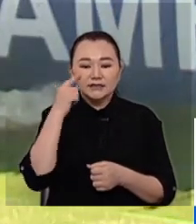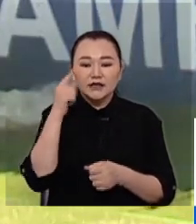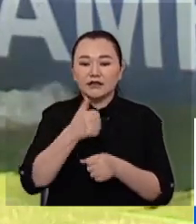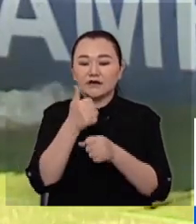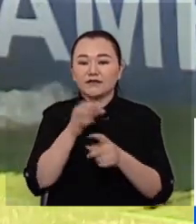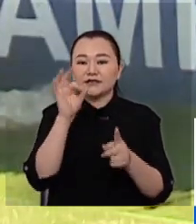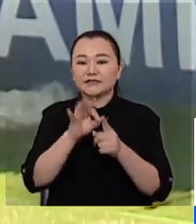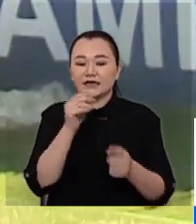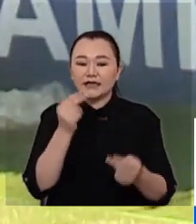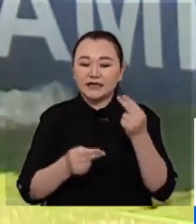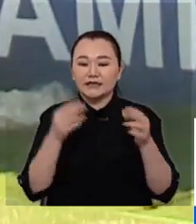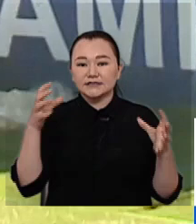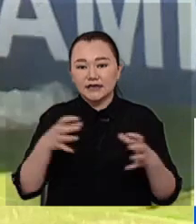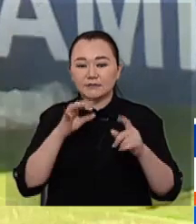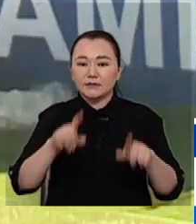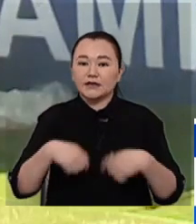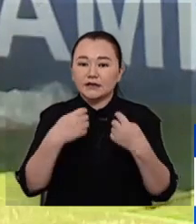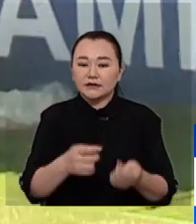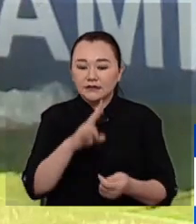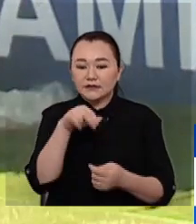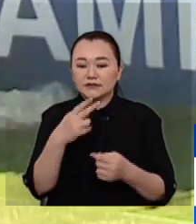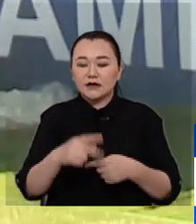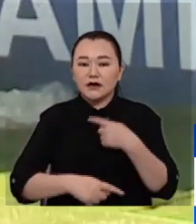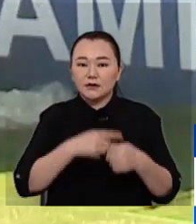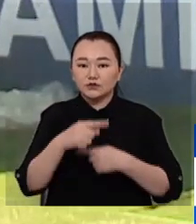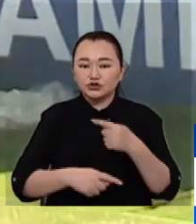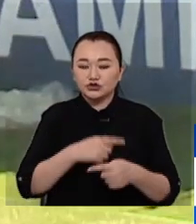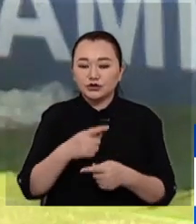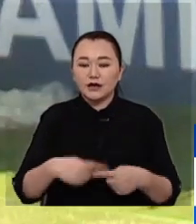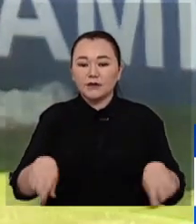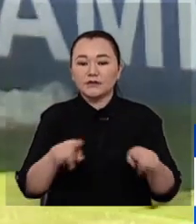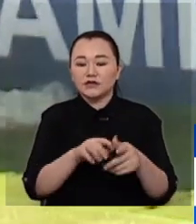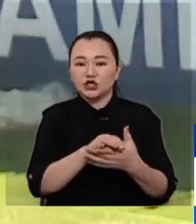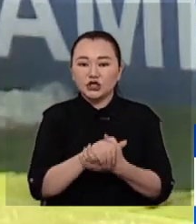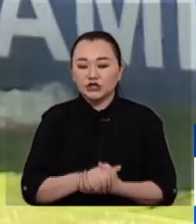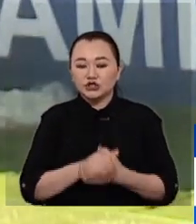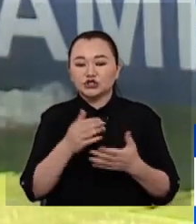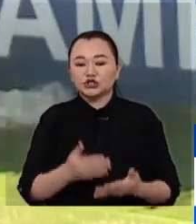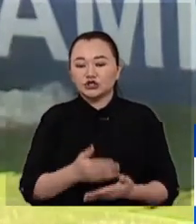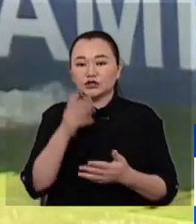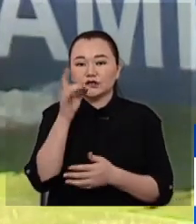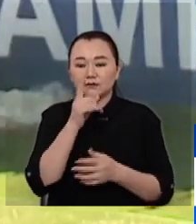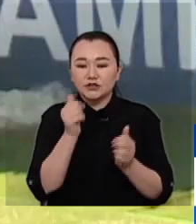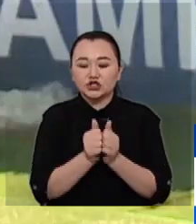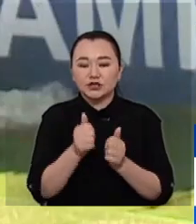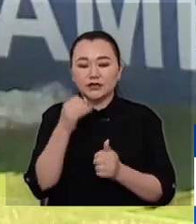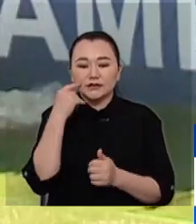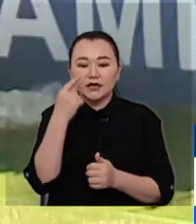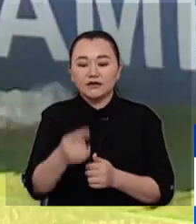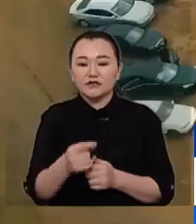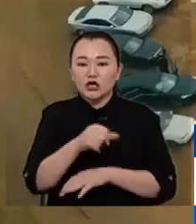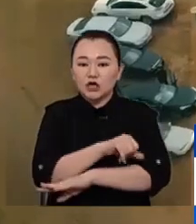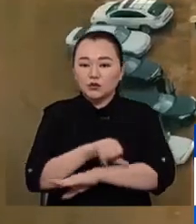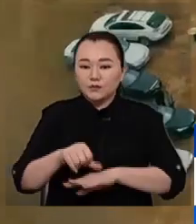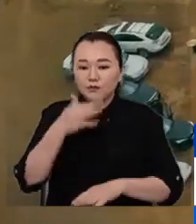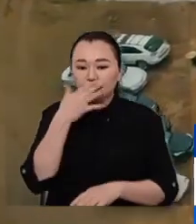цель игр – сохранить и передать национальные обычаи, объединить жителей разных регионов страны, ближнего и дальнего зарубежья.